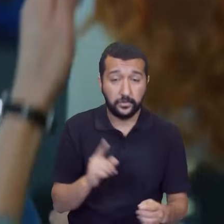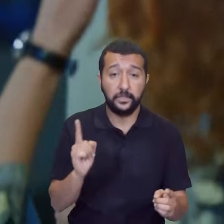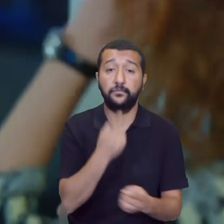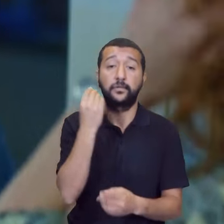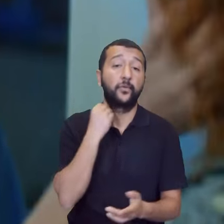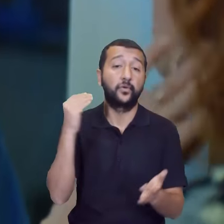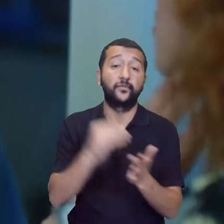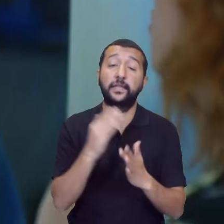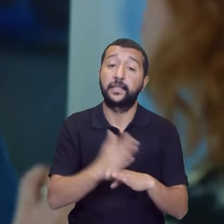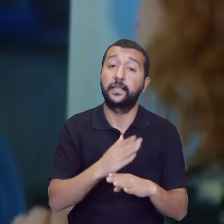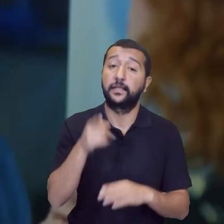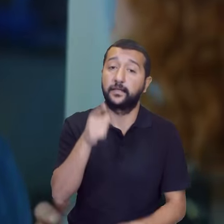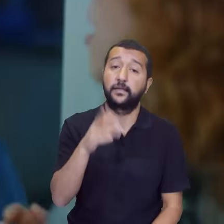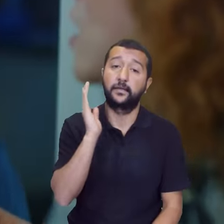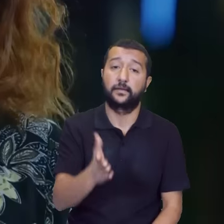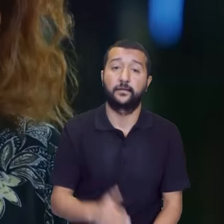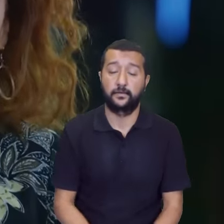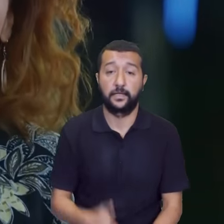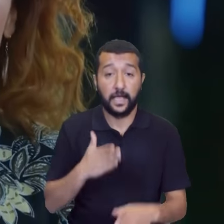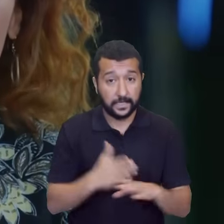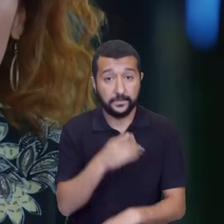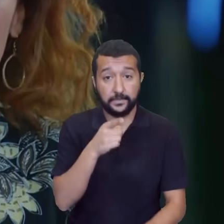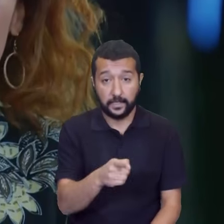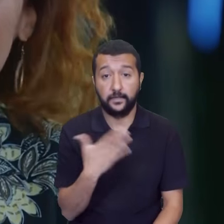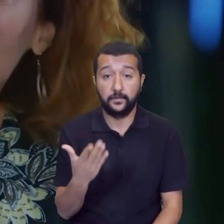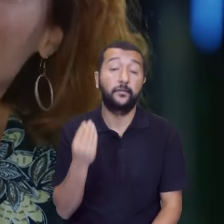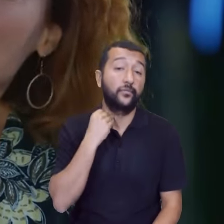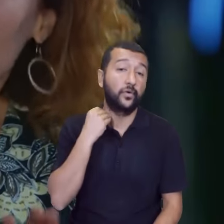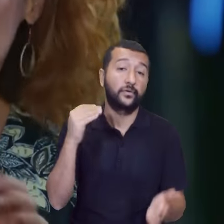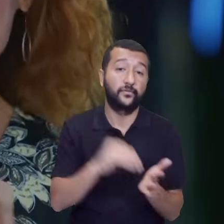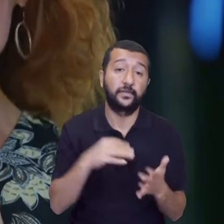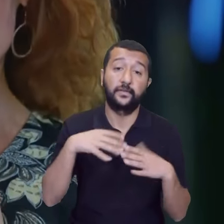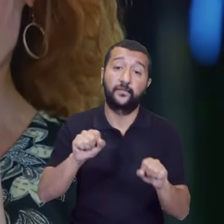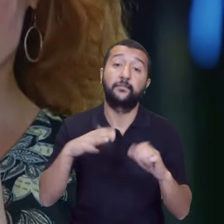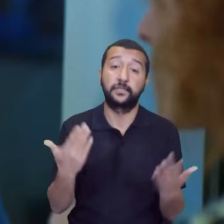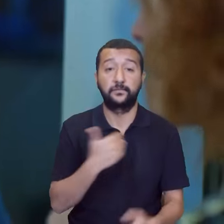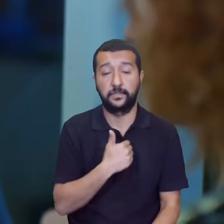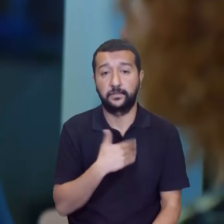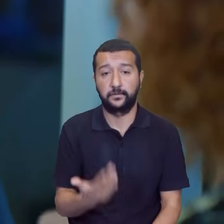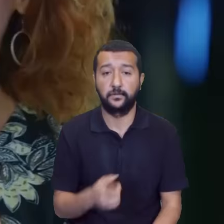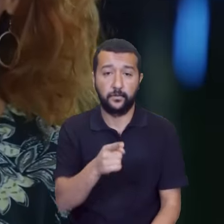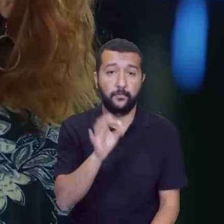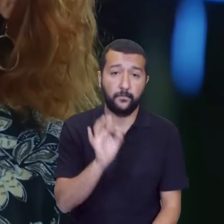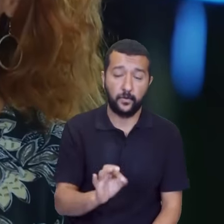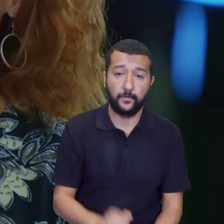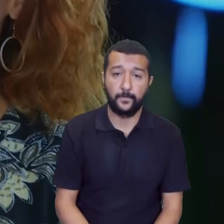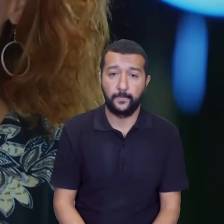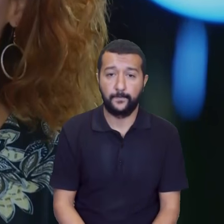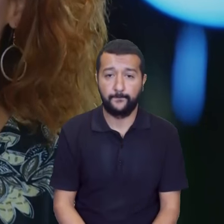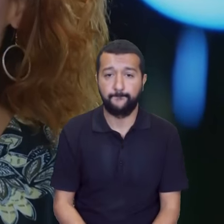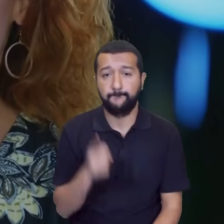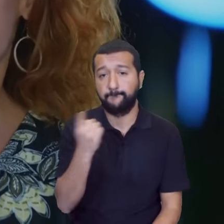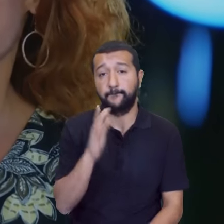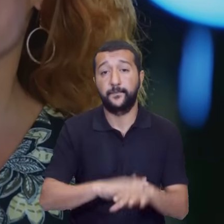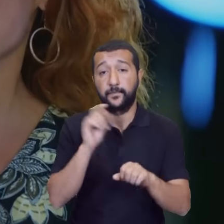Niye veresiye veriyorsun Şener'e ya? Ah ya. Aslında hani veresiye de vermeyince ben böyle yani